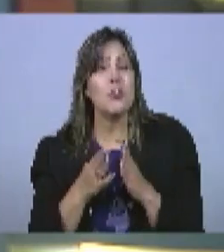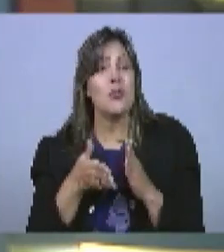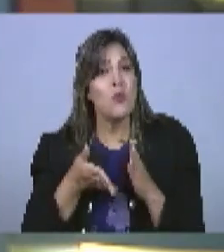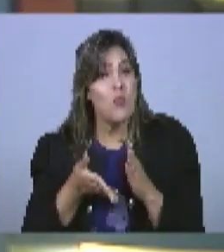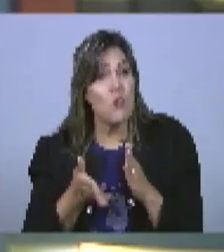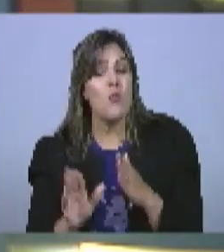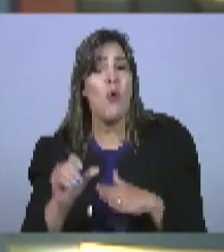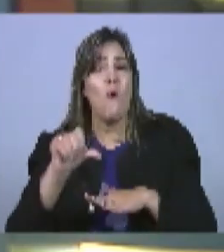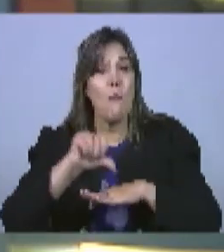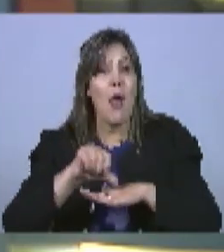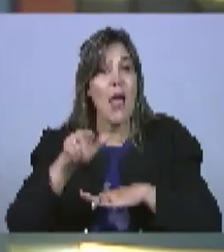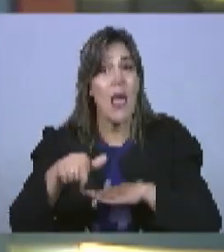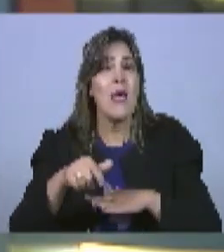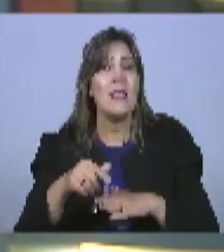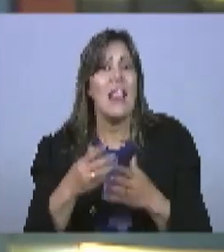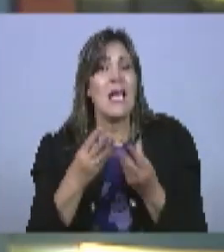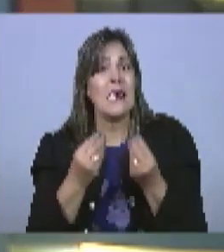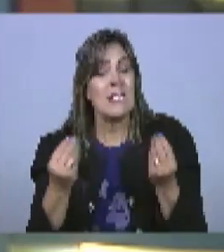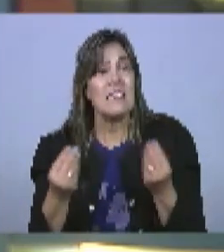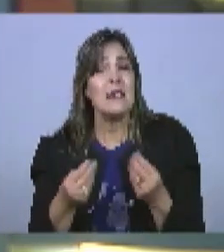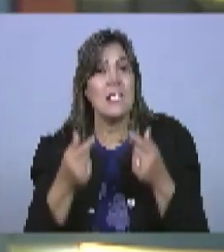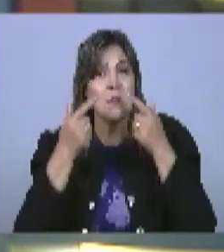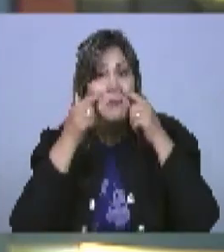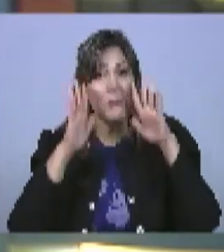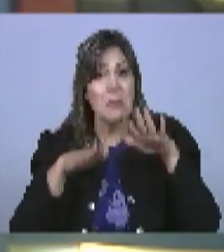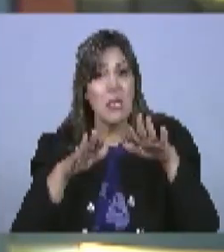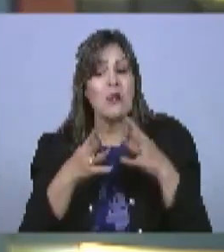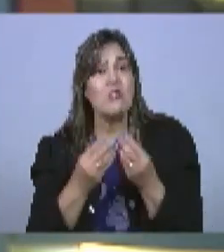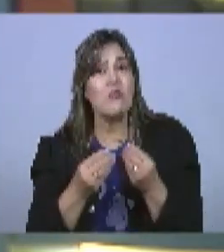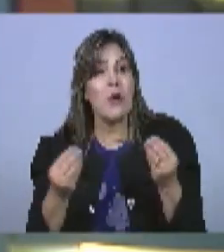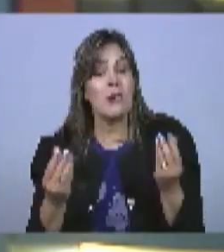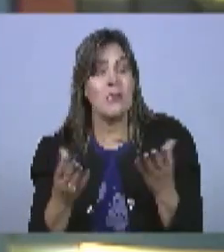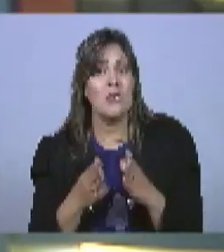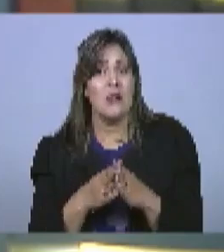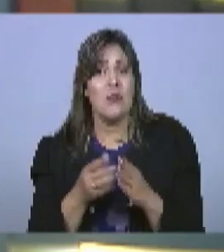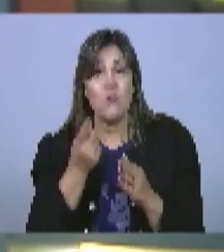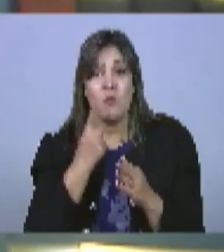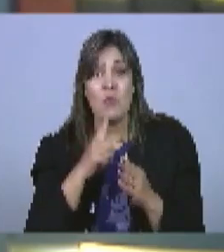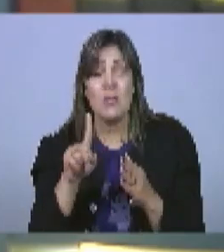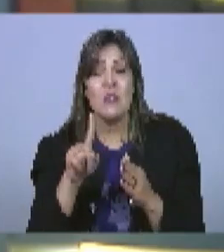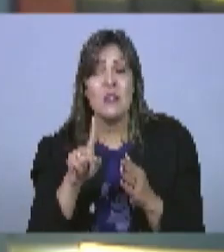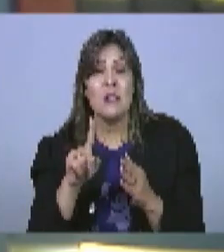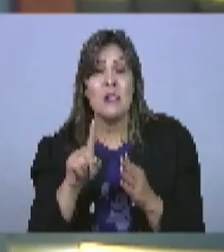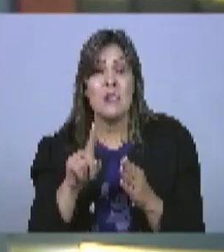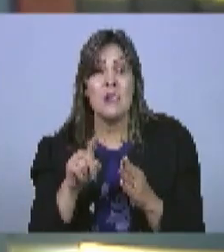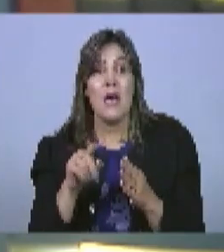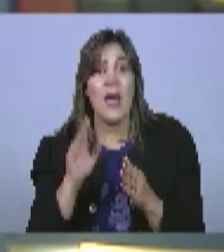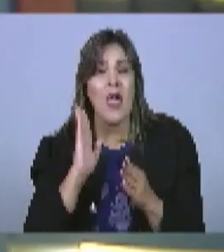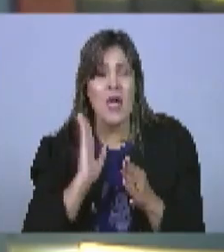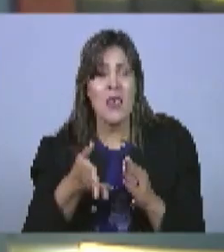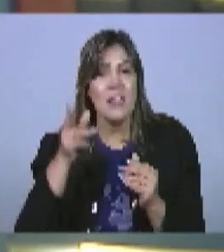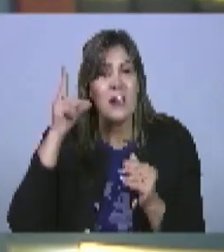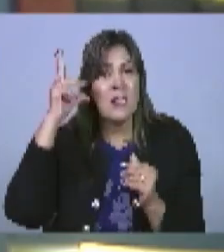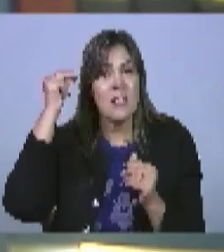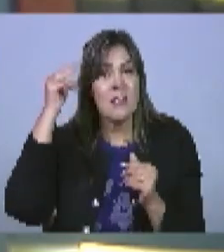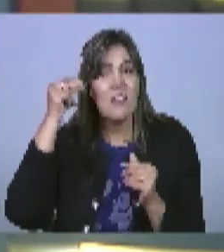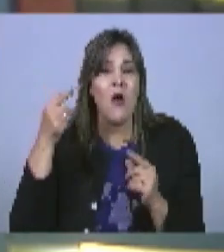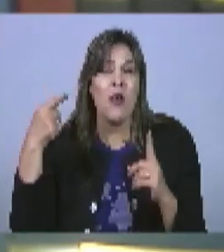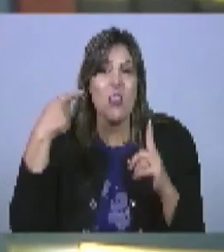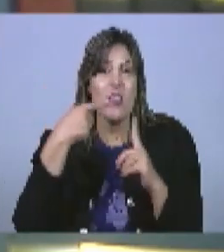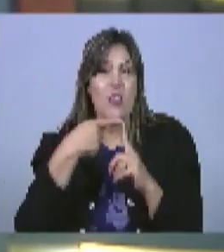كان اغيل فيه ده كان مكان اقامته لما كان بيروح ايران وبالرغم من هذا استطاعت اسرائيل ان تصل